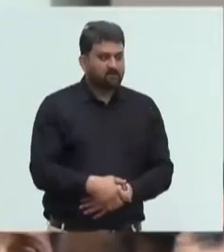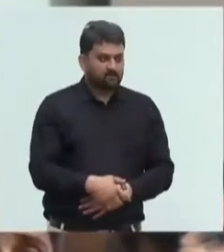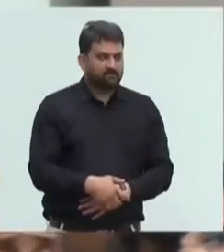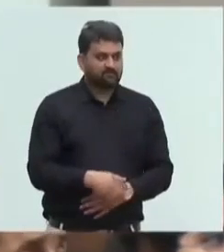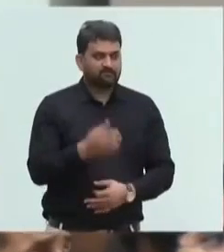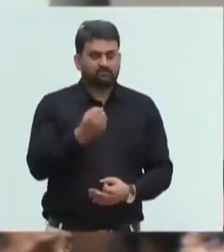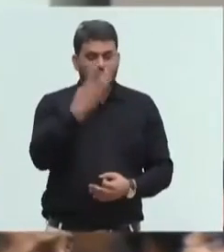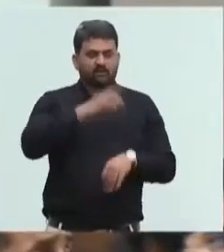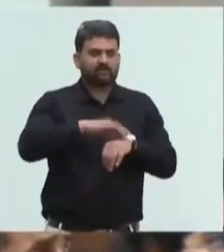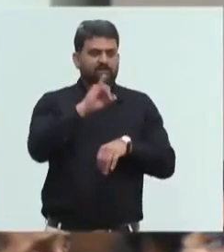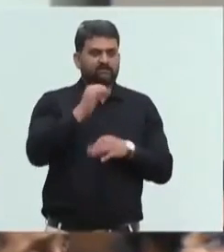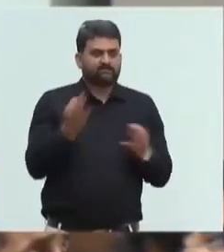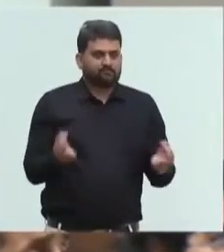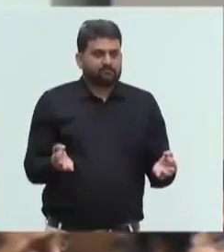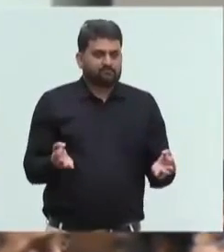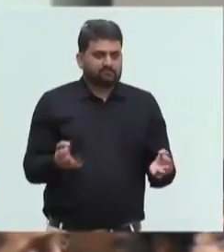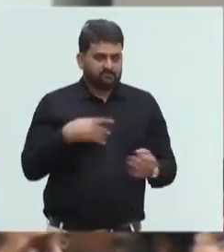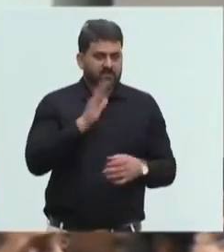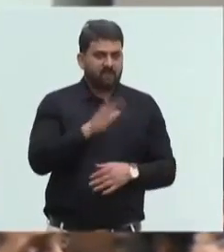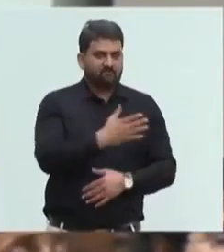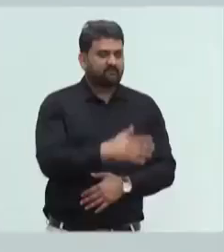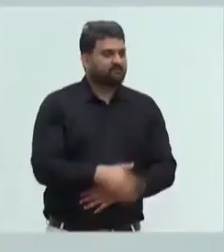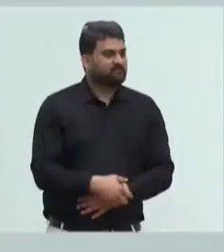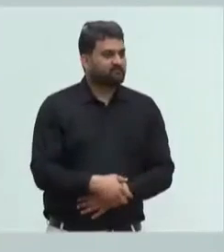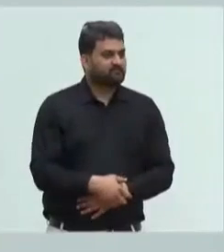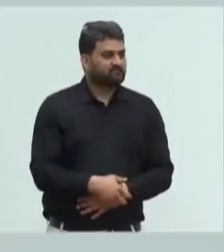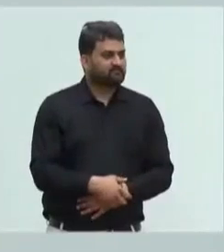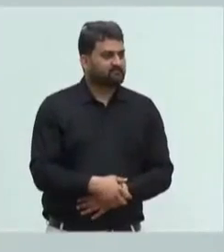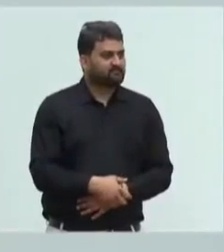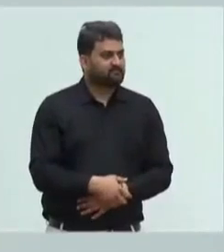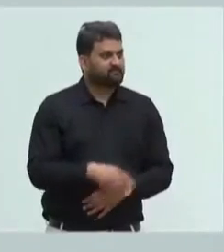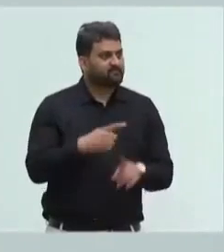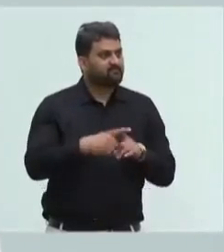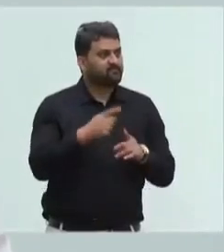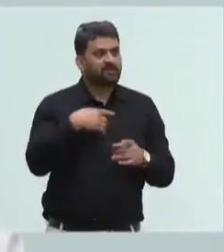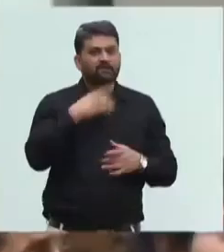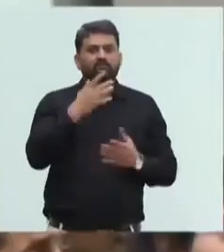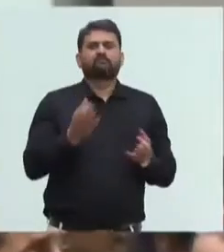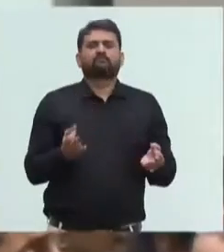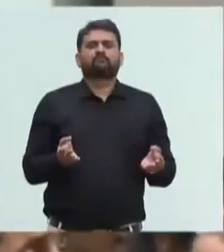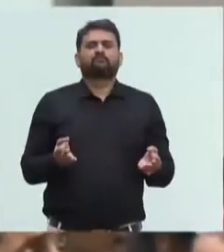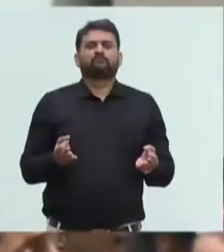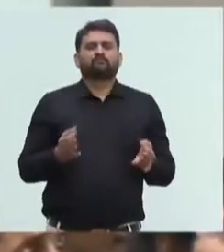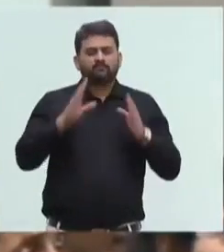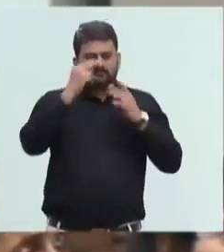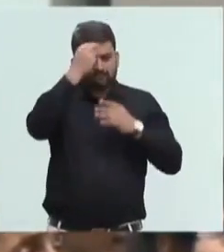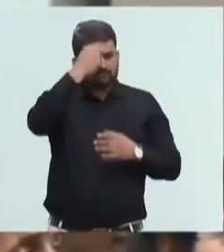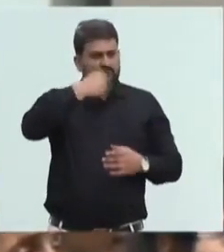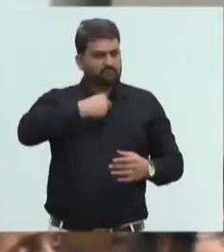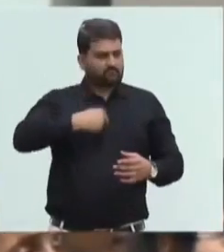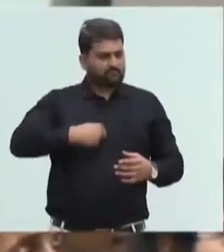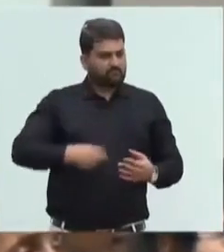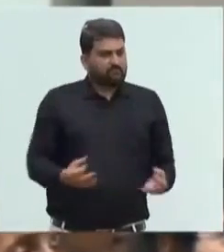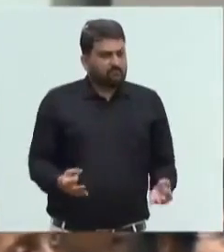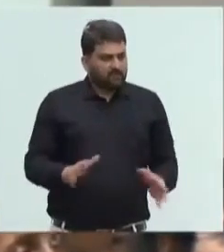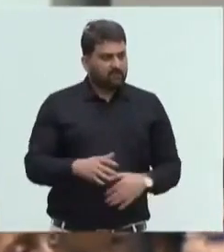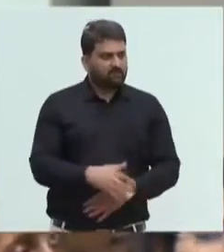जी मैं करता आ रहा हूँ काफी टाइम से योगा। और मेडिटेशन करते हो?